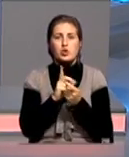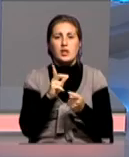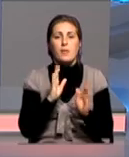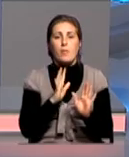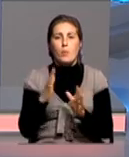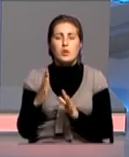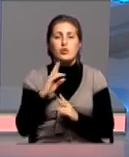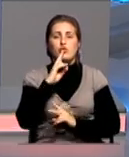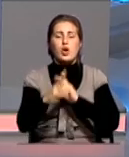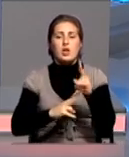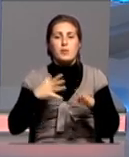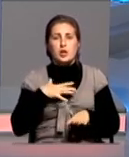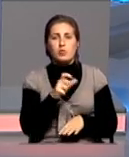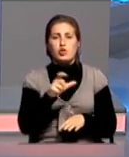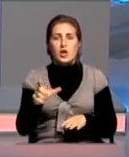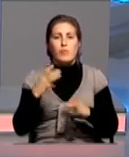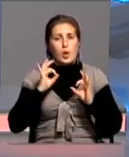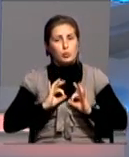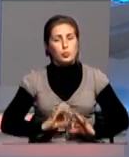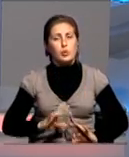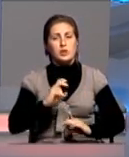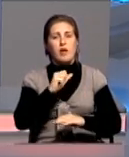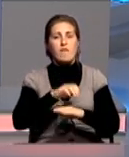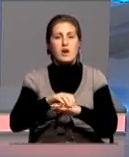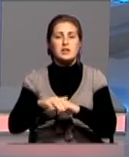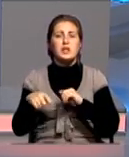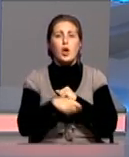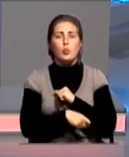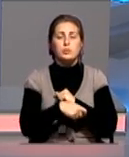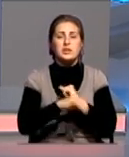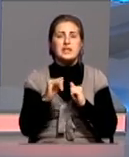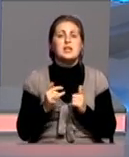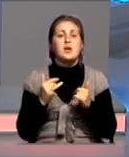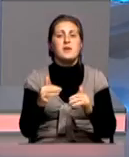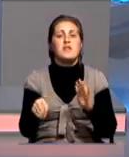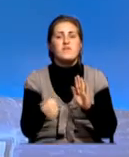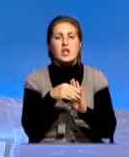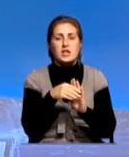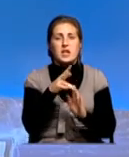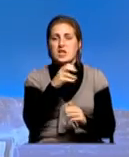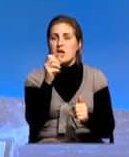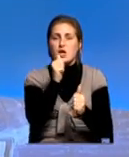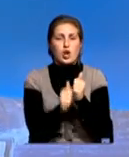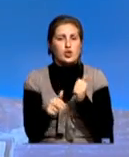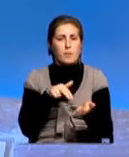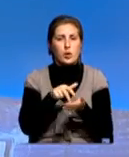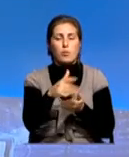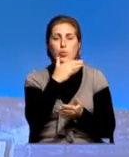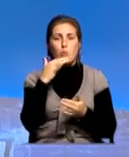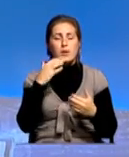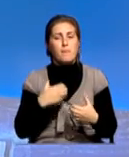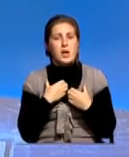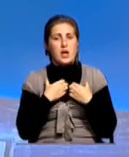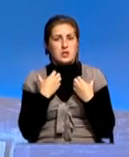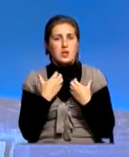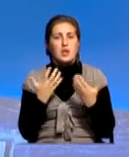непосредственно жалоб крымчан допустим в прокуратуру на факты коррупцию Да и требования взяток да ведь не каждый пойдёт многие боятся просто